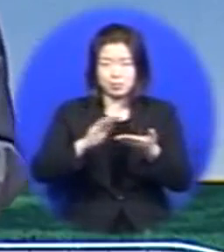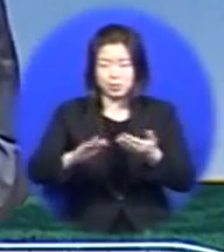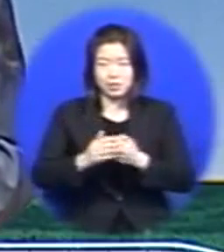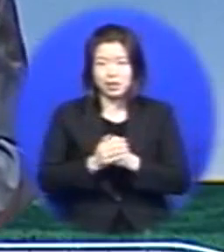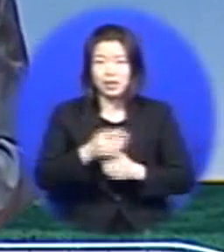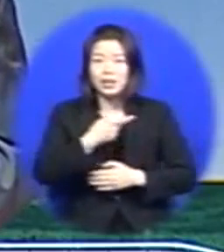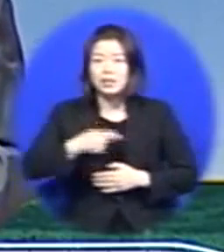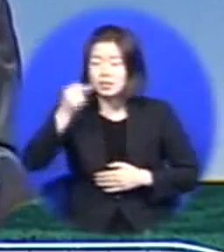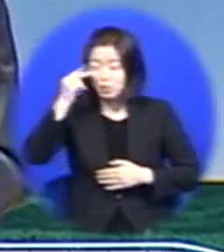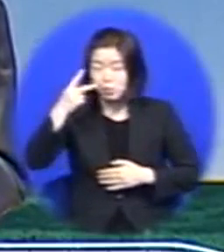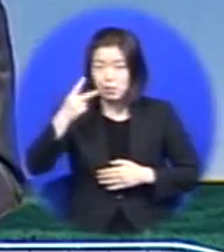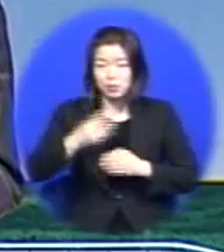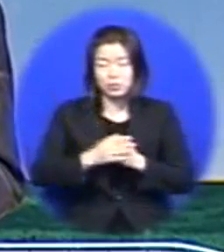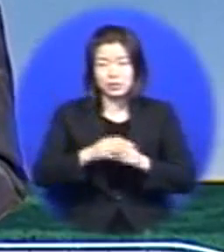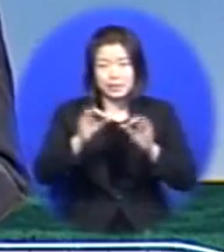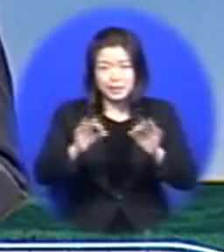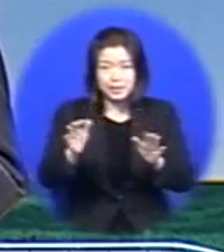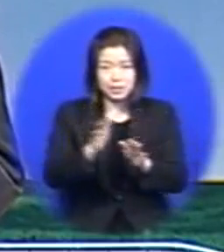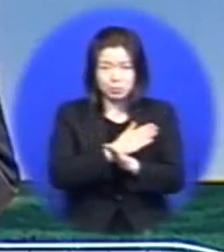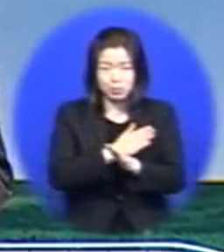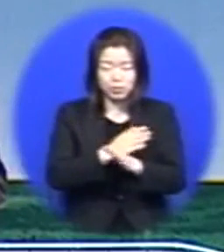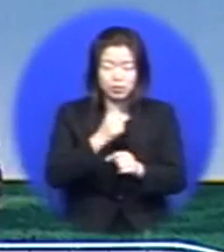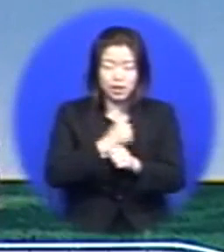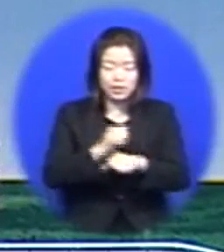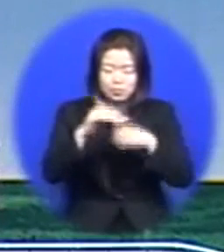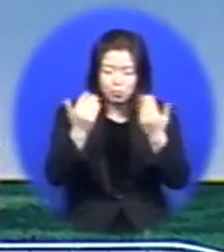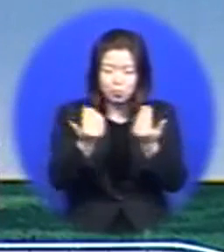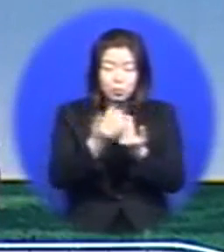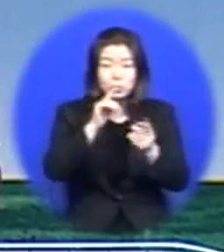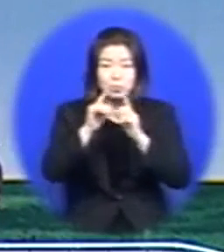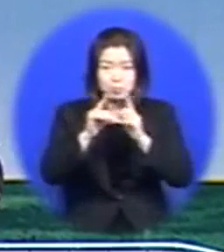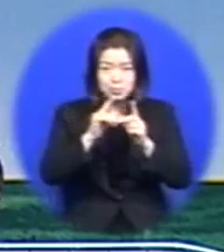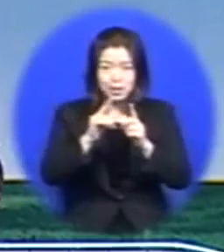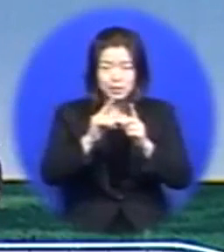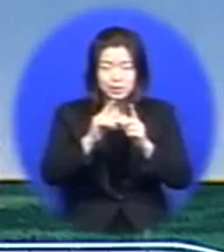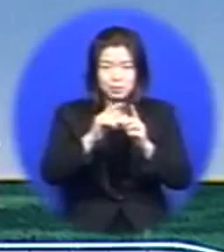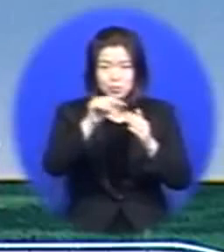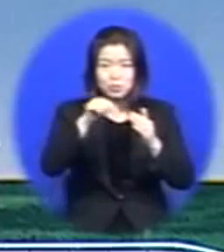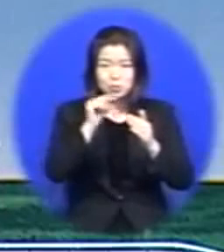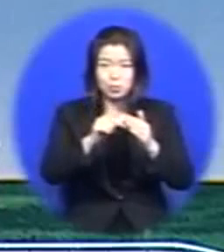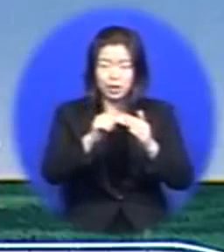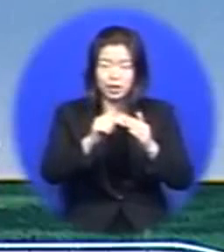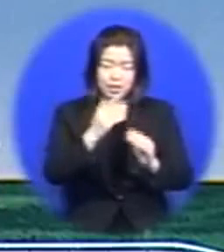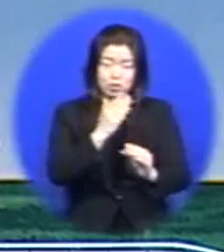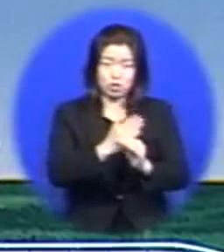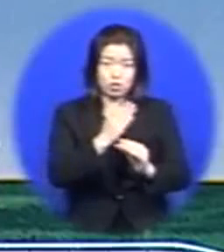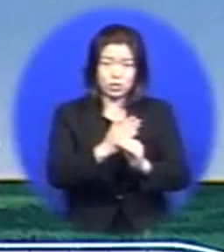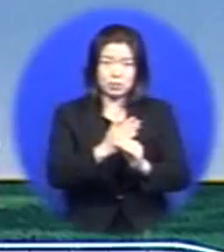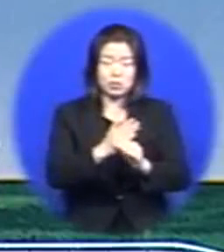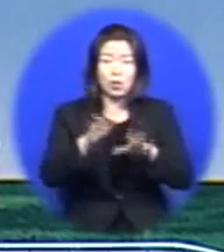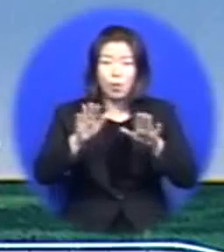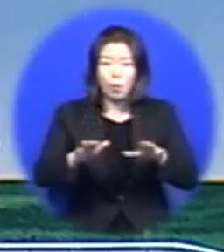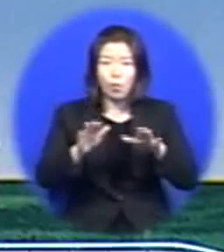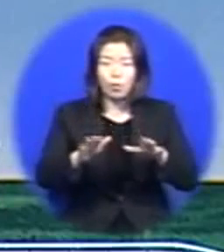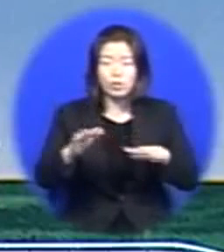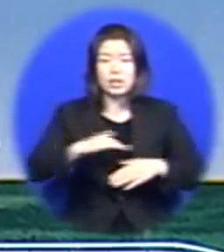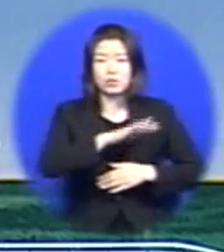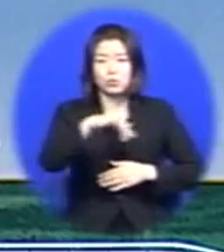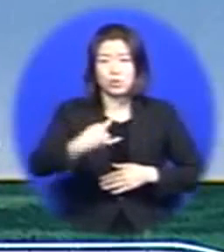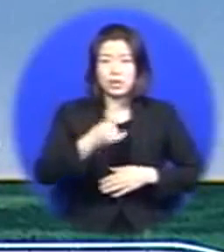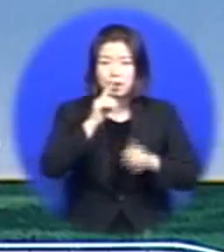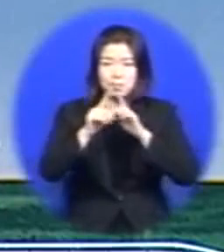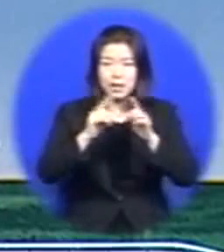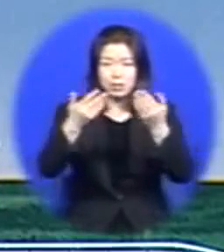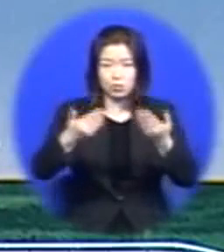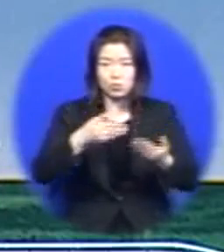사도 바울은 이제부터 하려고 하는 모든 말씀의 아주 핵심을 오늘 우리에게